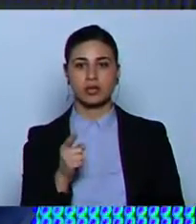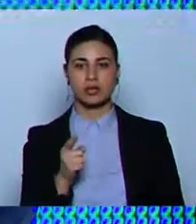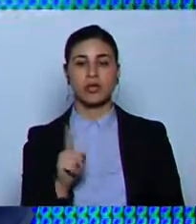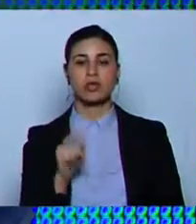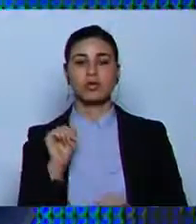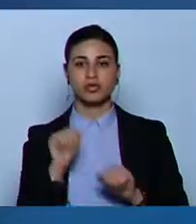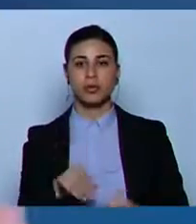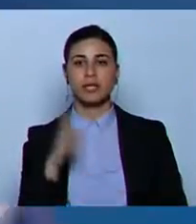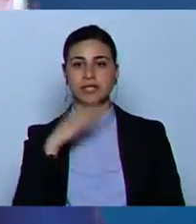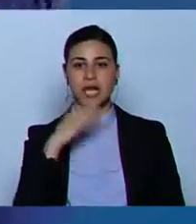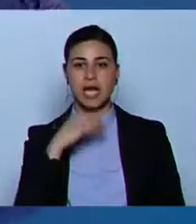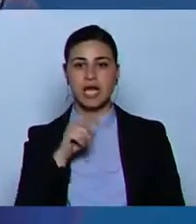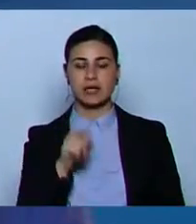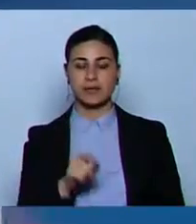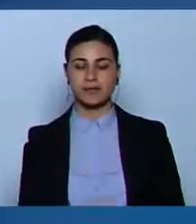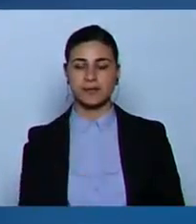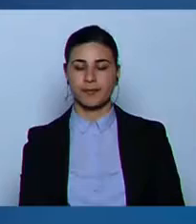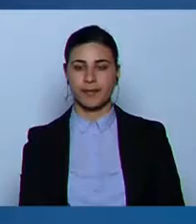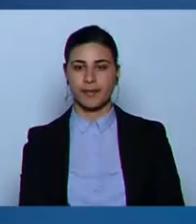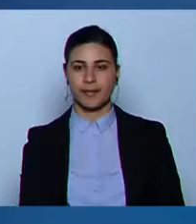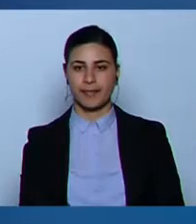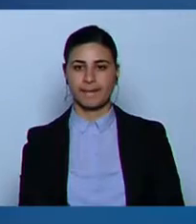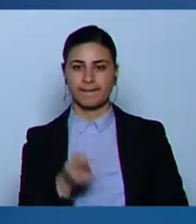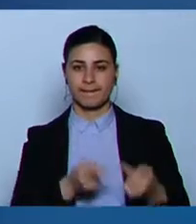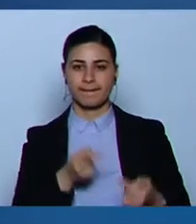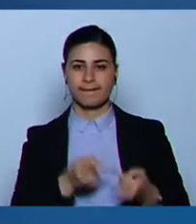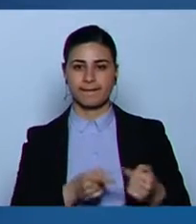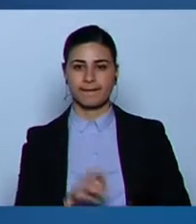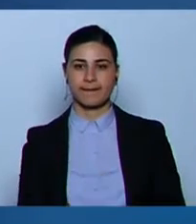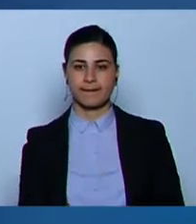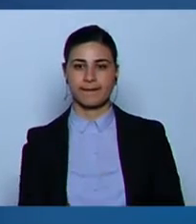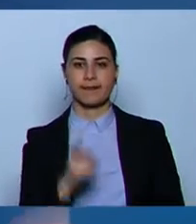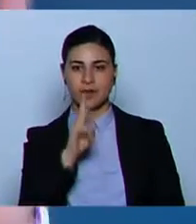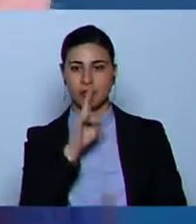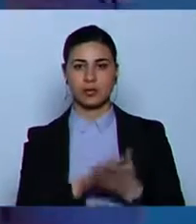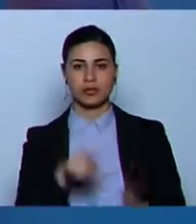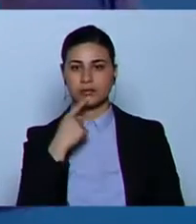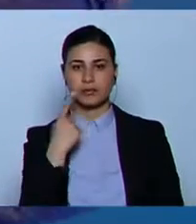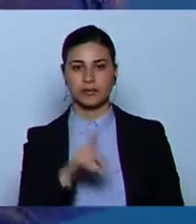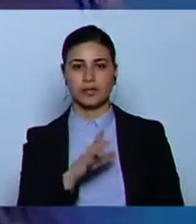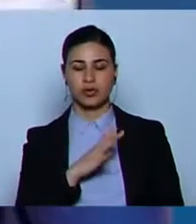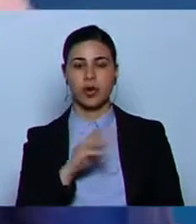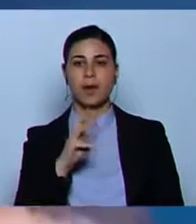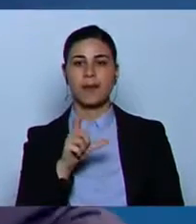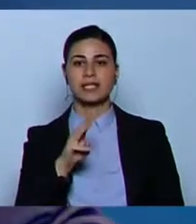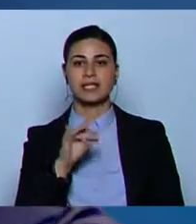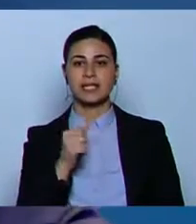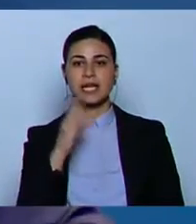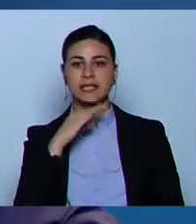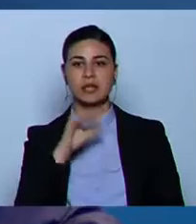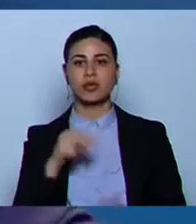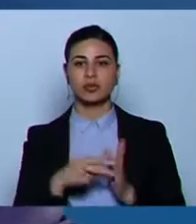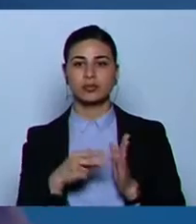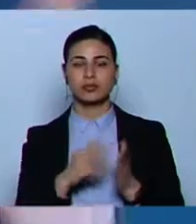რომ წყალი რომელიც მესტიაში ერთი დაკარსაუბროთ დამწუთას ხომ საუბროთ და მესტიაში წყალზე